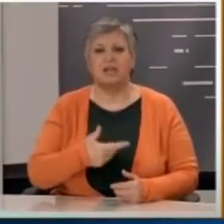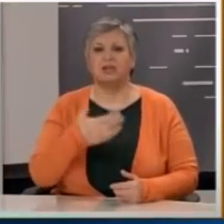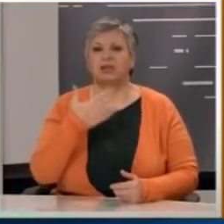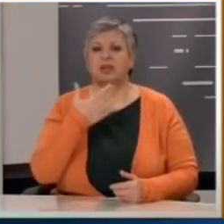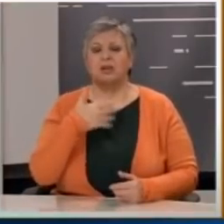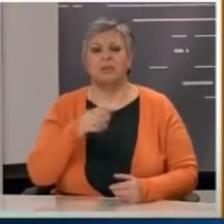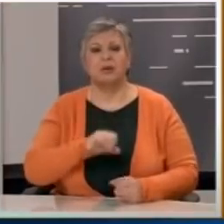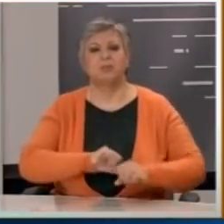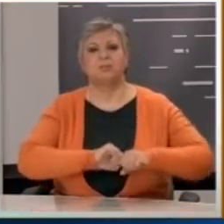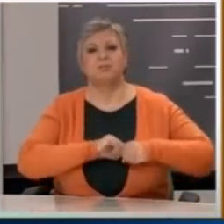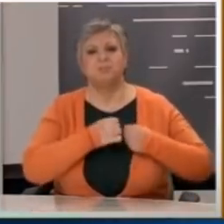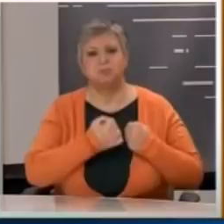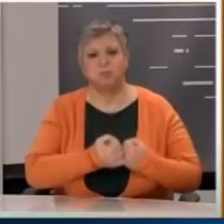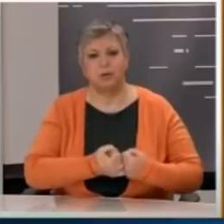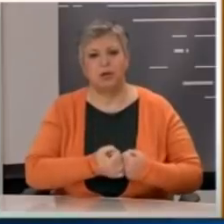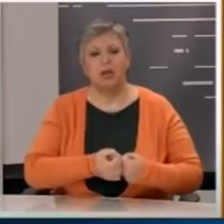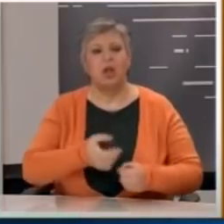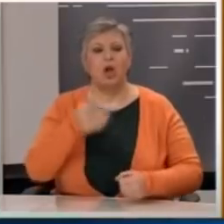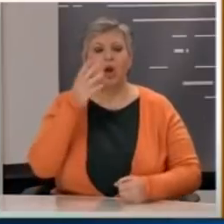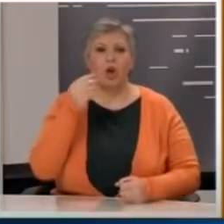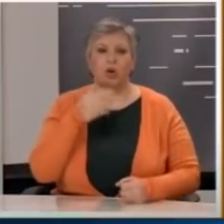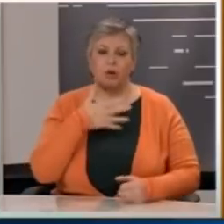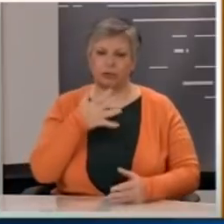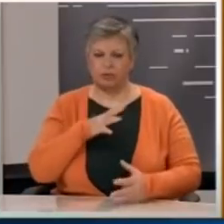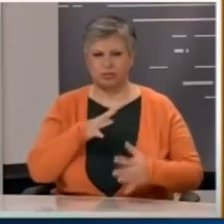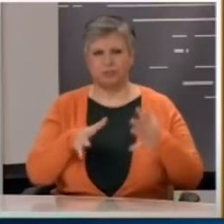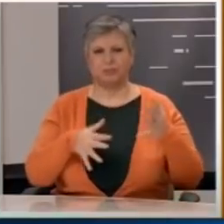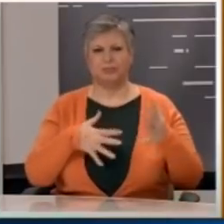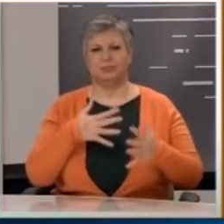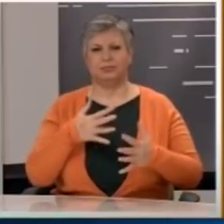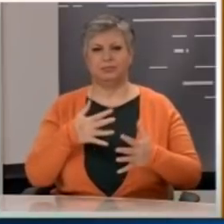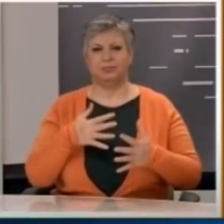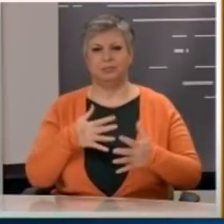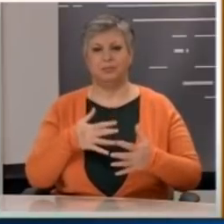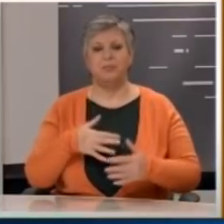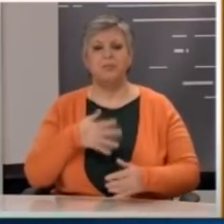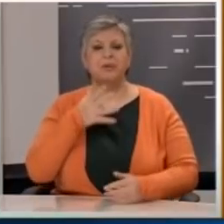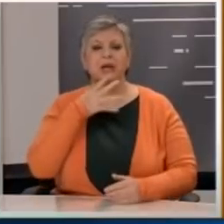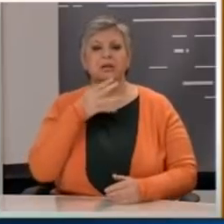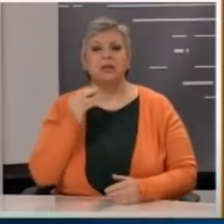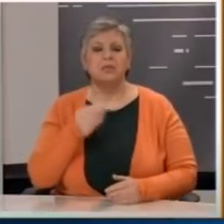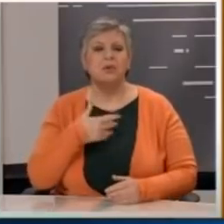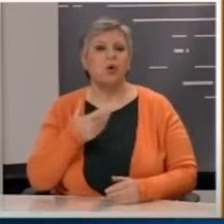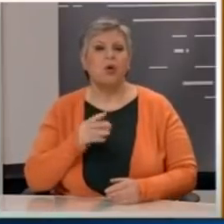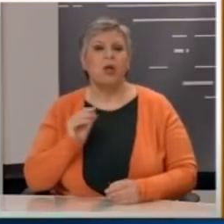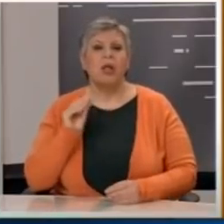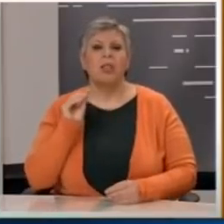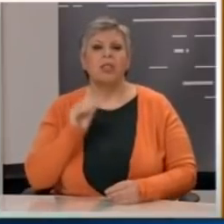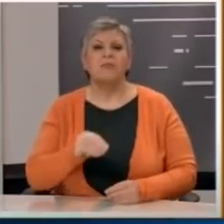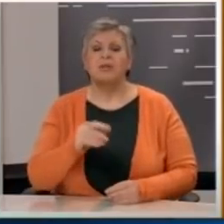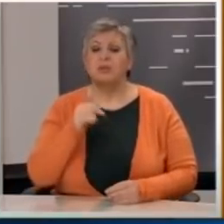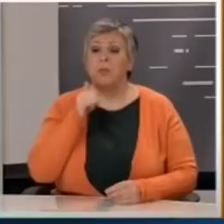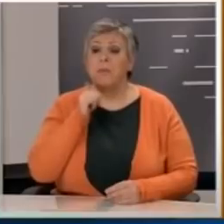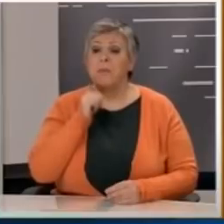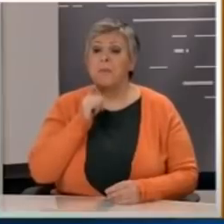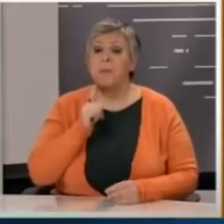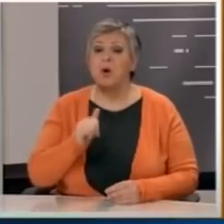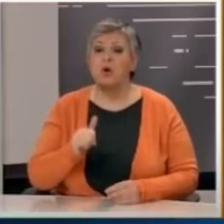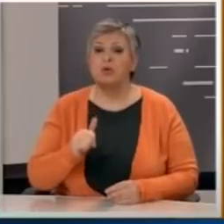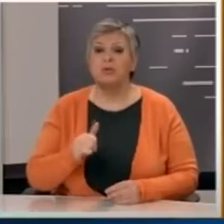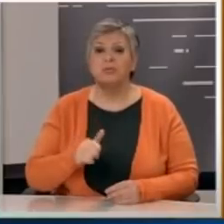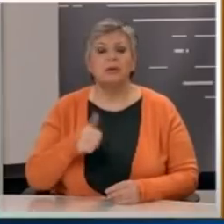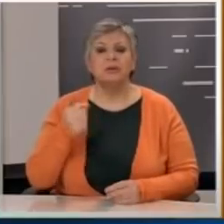να απογοητευόμεθα γιατί μας βγαίνει ανάποδα, γιατί δεν βάζουμε επί μόνιμης βάσης